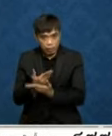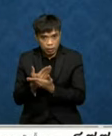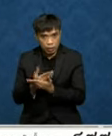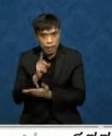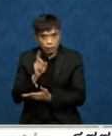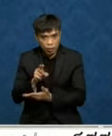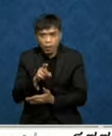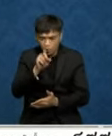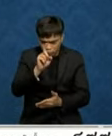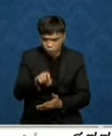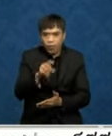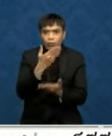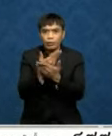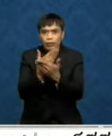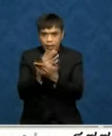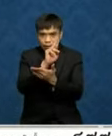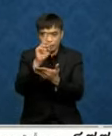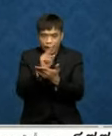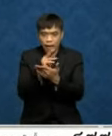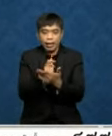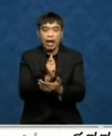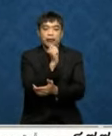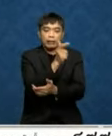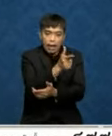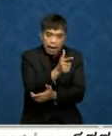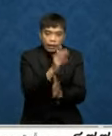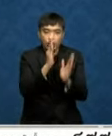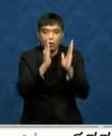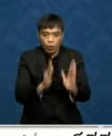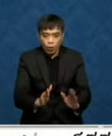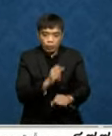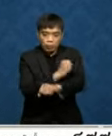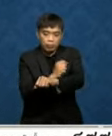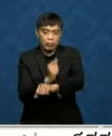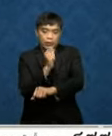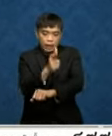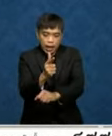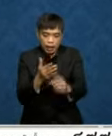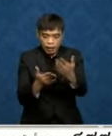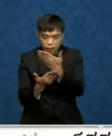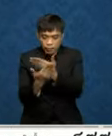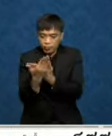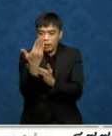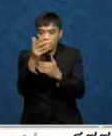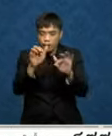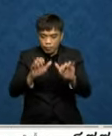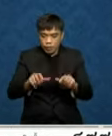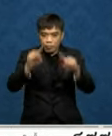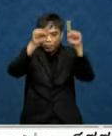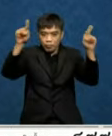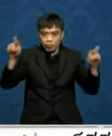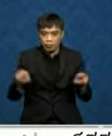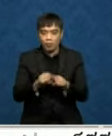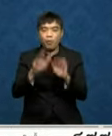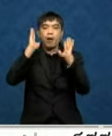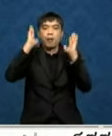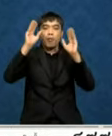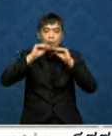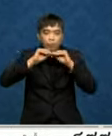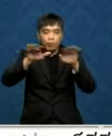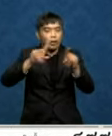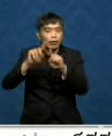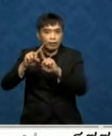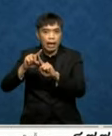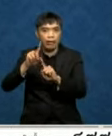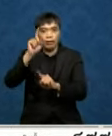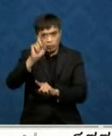โปสเตอรต้องเดินหาเสียงใช้คนเยอะแยะมันต้องใช้เงินทั้งสิ้นนะครับต้องยอมรับสภาพความเป็นจริง